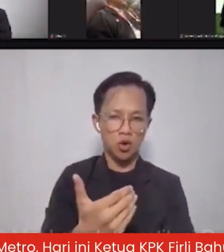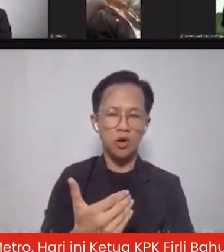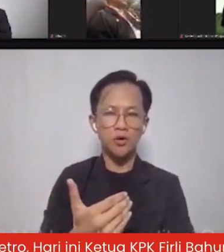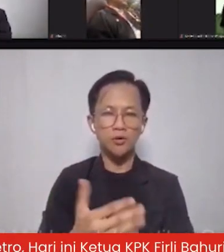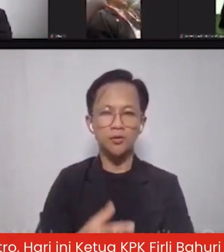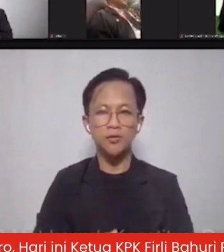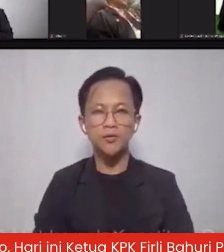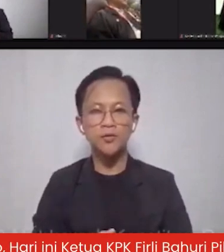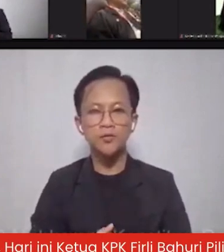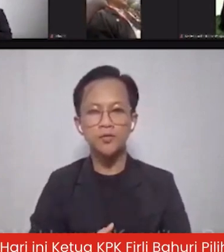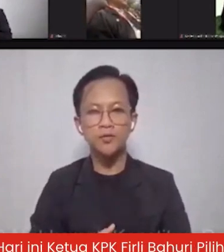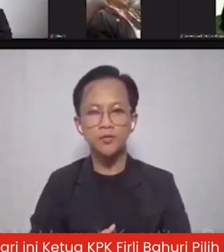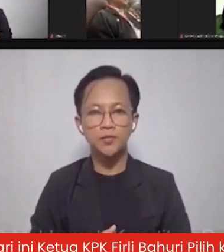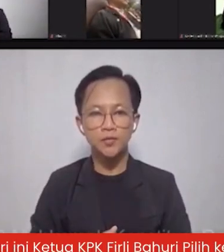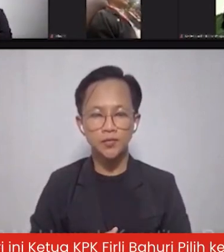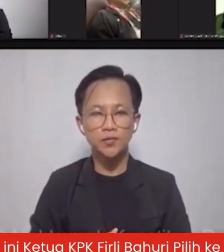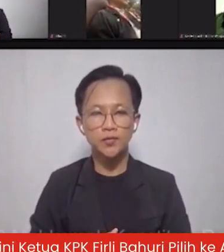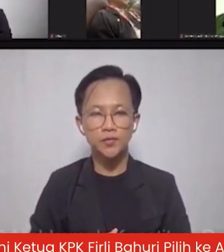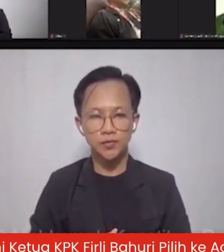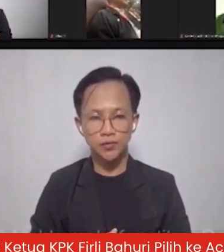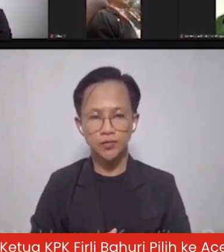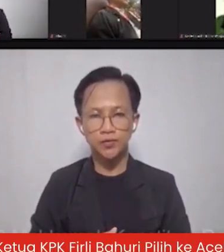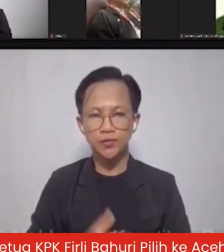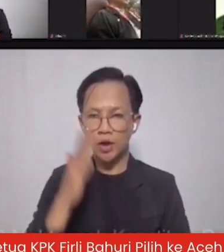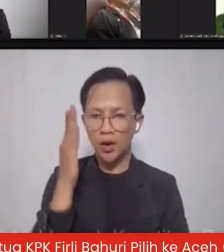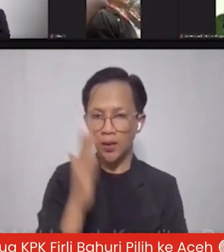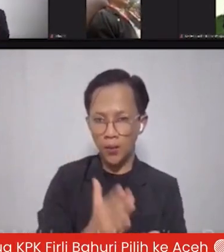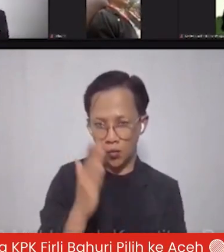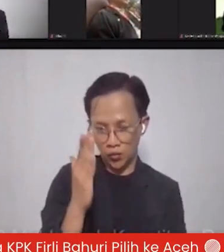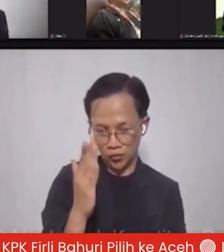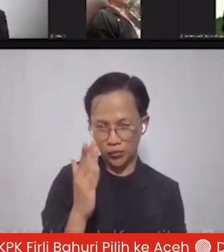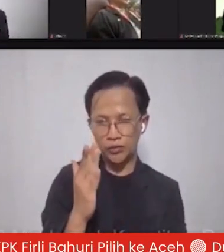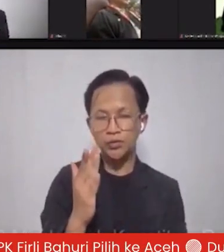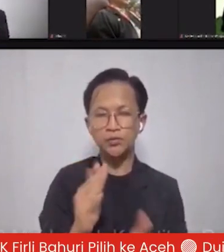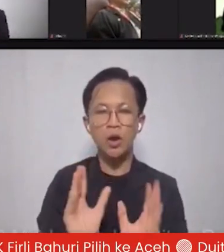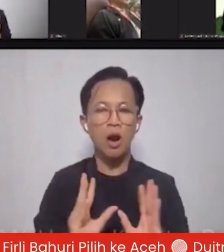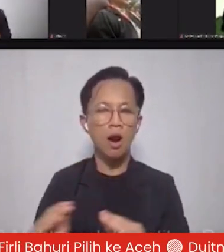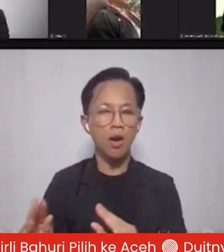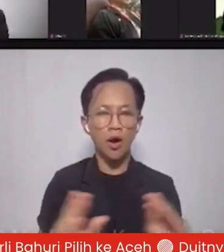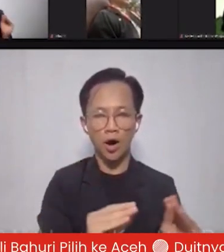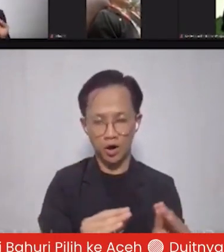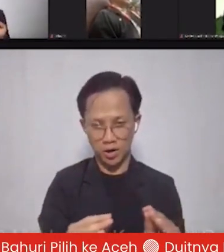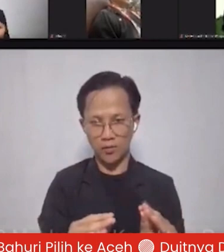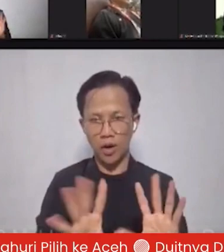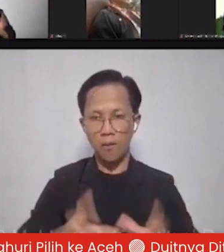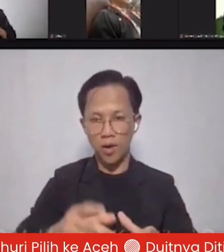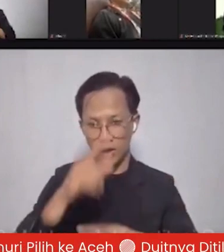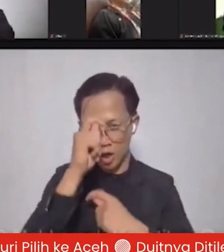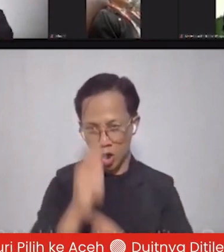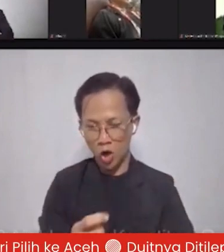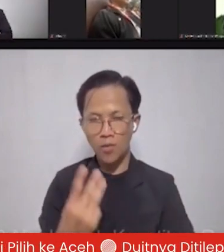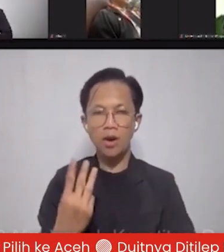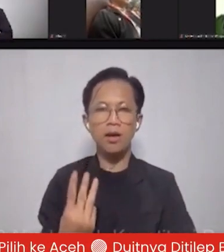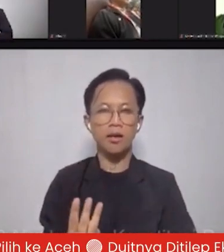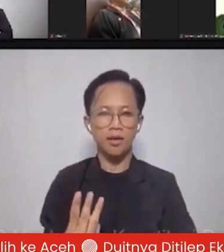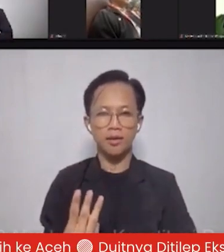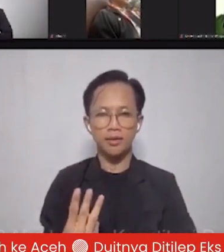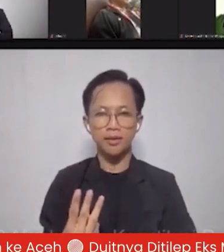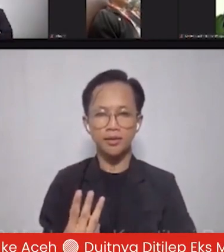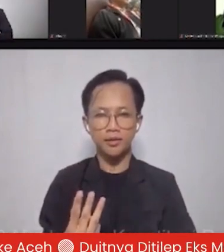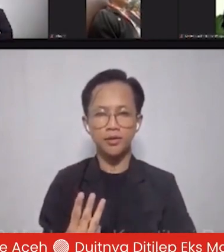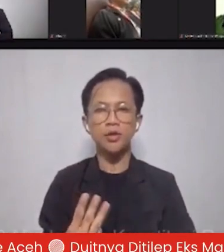lainnya demikian diputus dalam rapat majelis kehormatan oleh tiga anggota Majelis Kehormatan